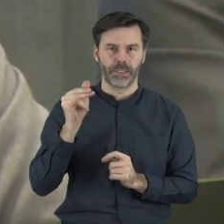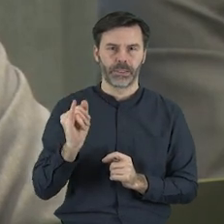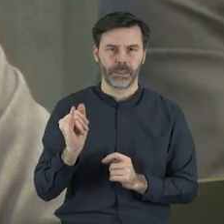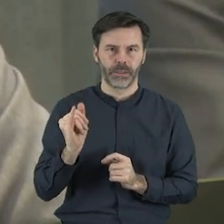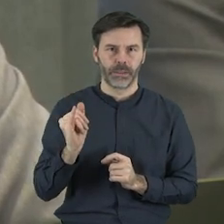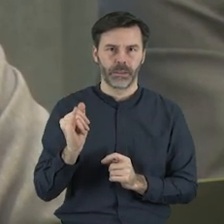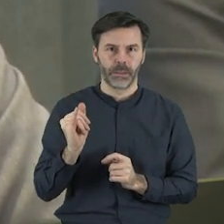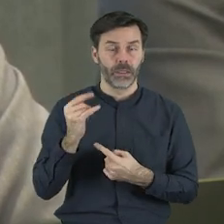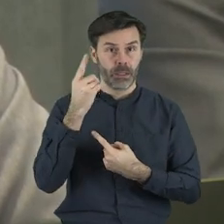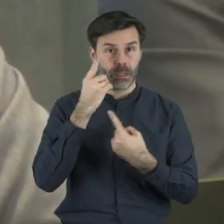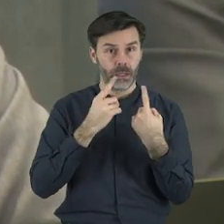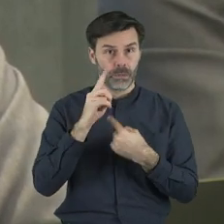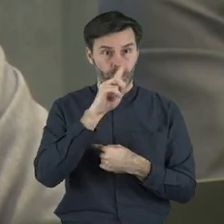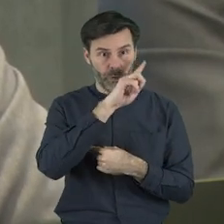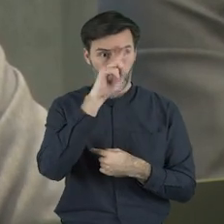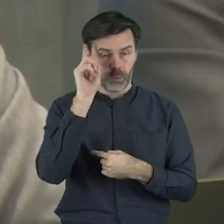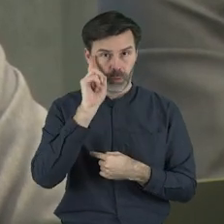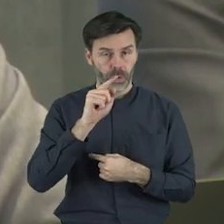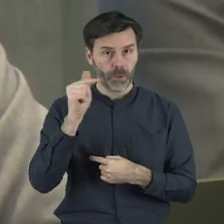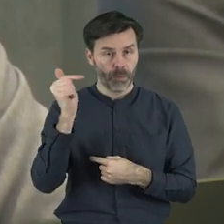poprawa